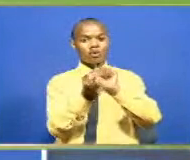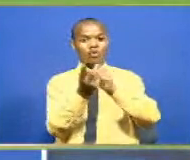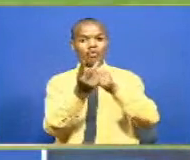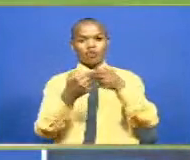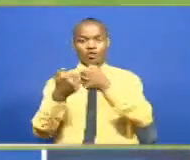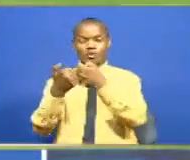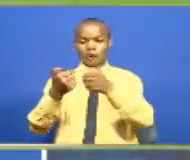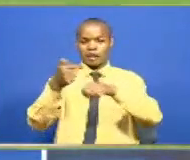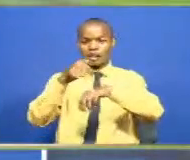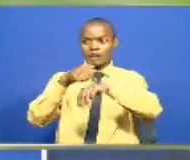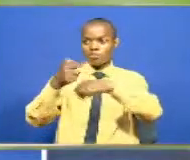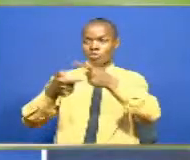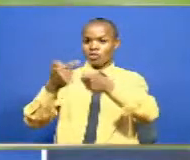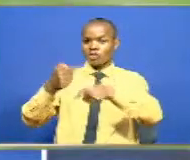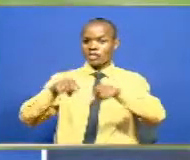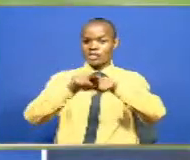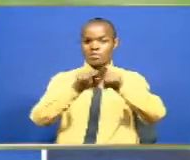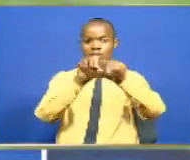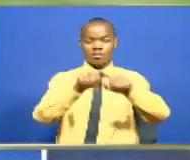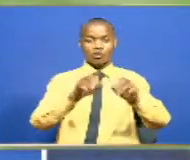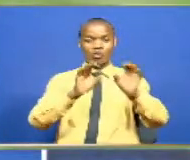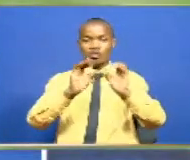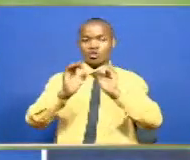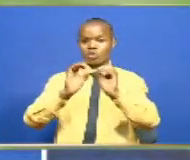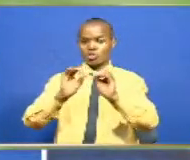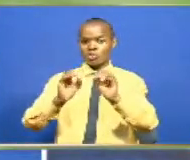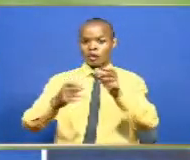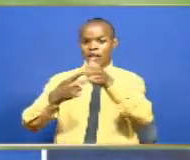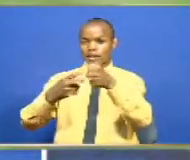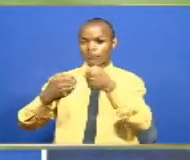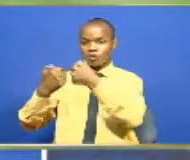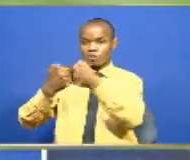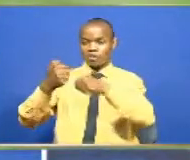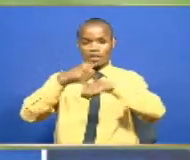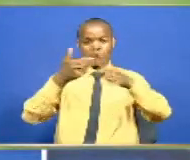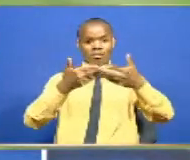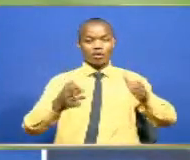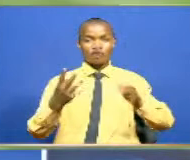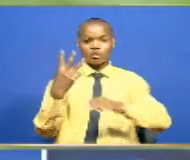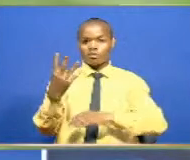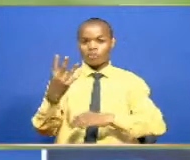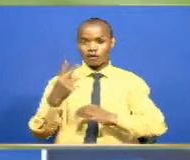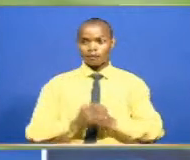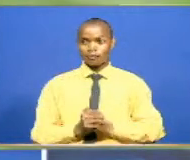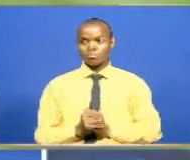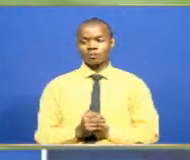mara moja, itoke sare mechi 7 huku ikipoteza mechi 4.